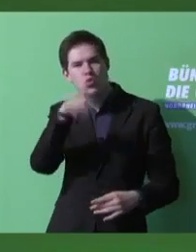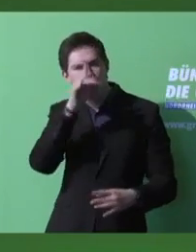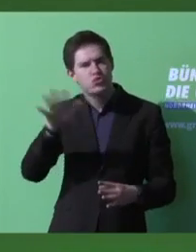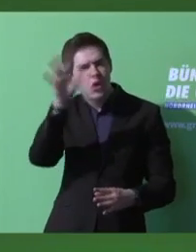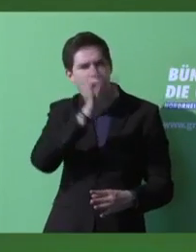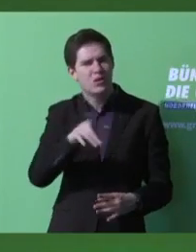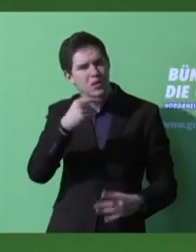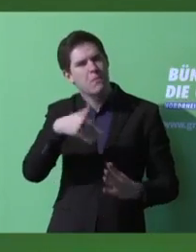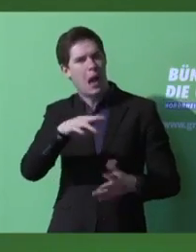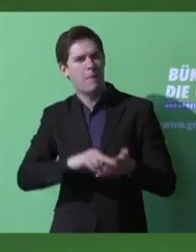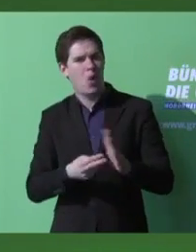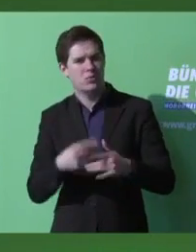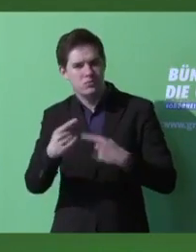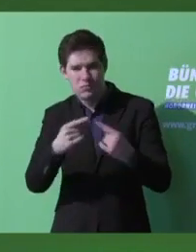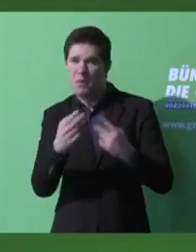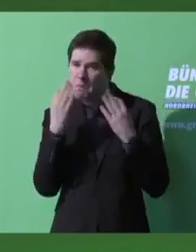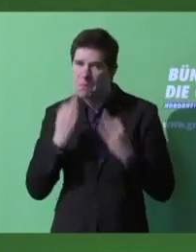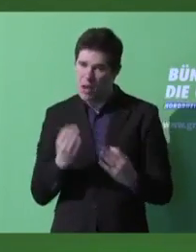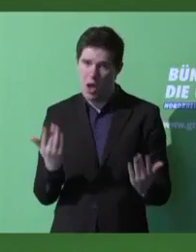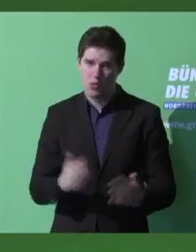können, liebe Freundinnen und Freunde.